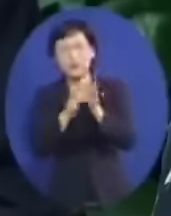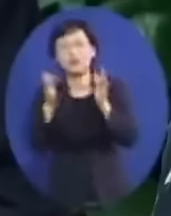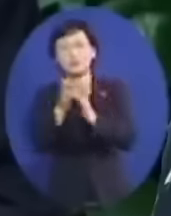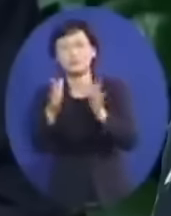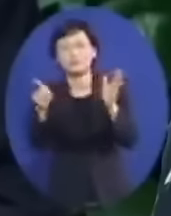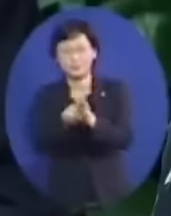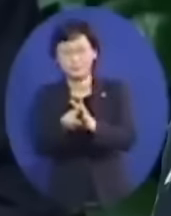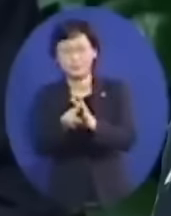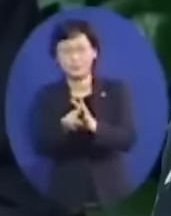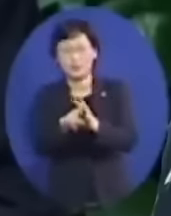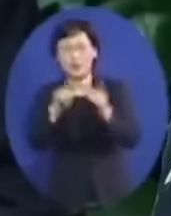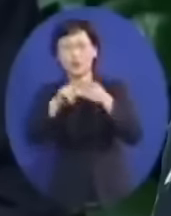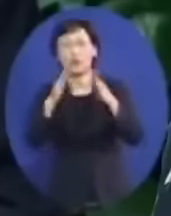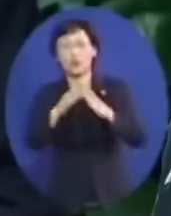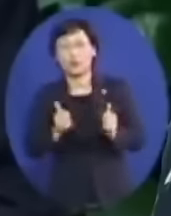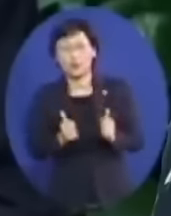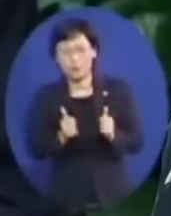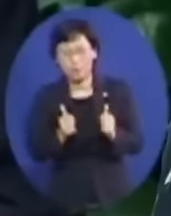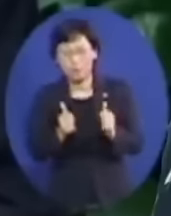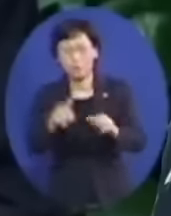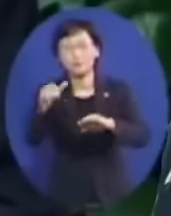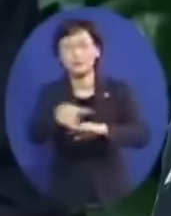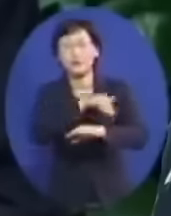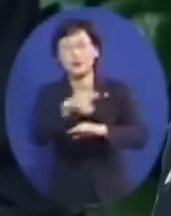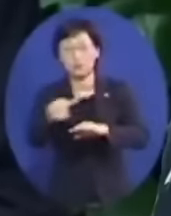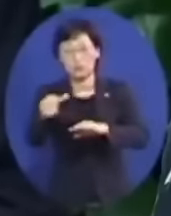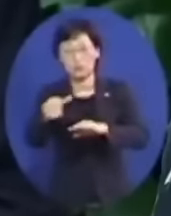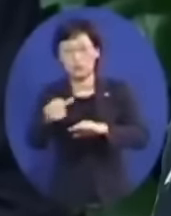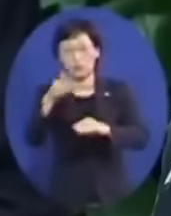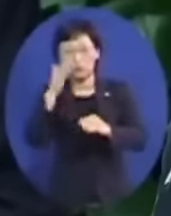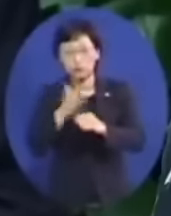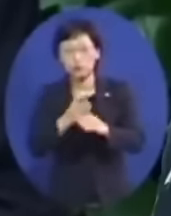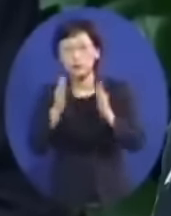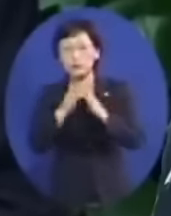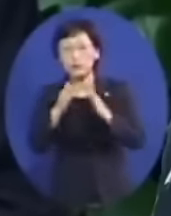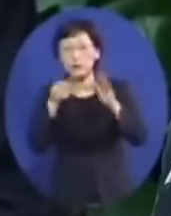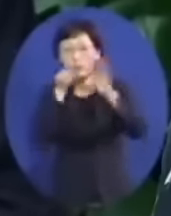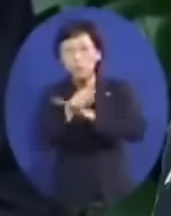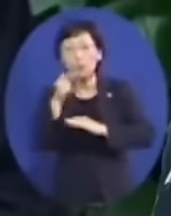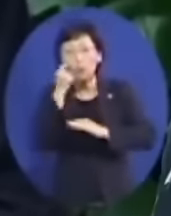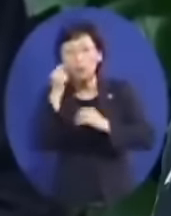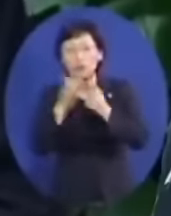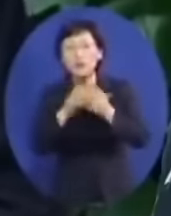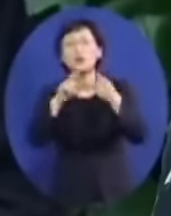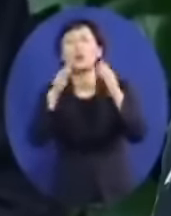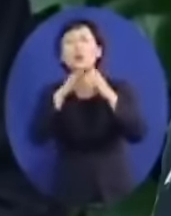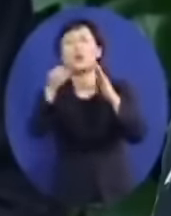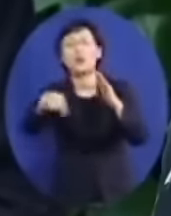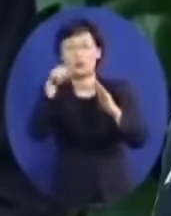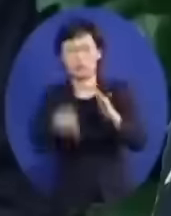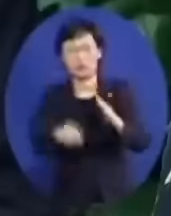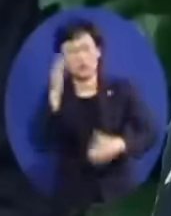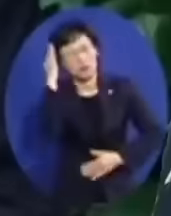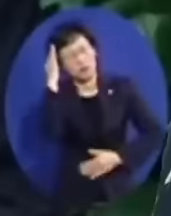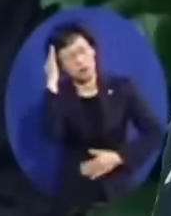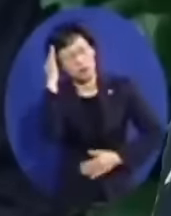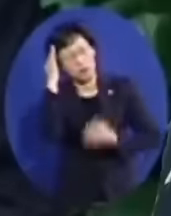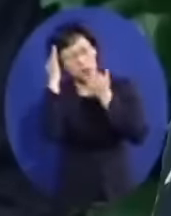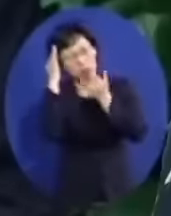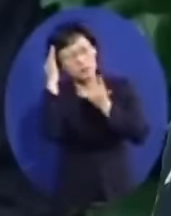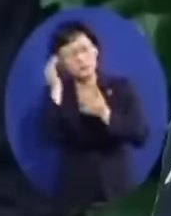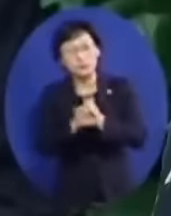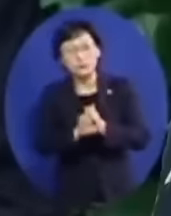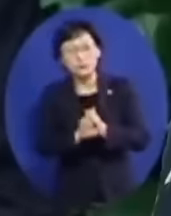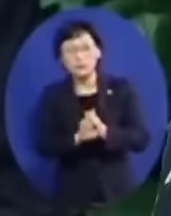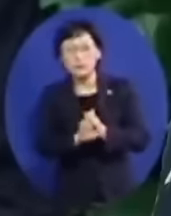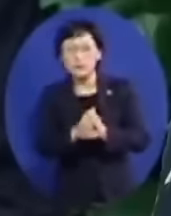모시고 교회 열심히 나오는데 집에 갈 수가 없어서 교회에서 늘 자고 뭐 일주일에 몇